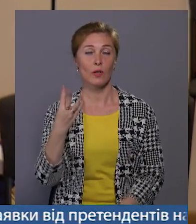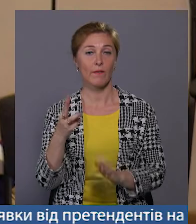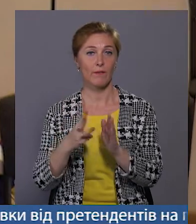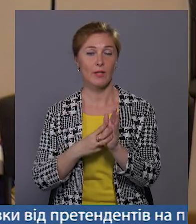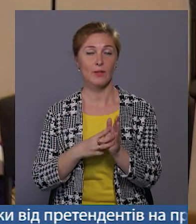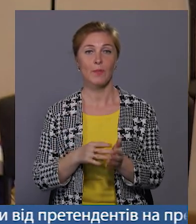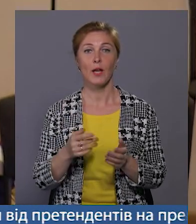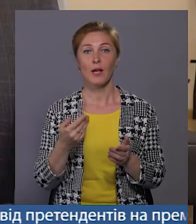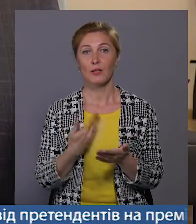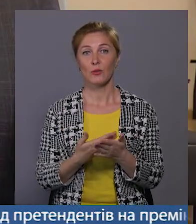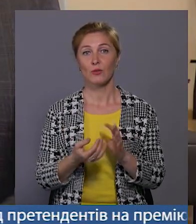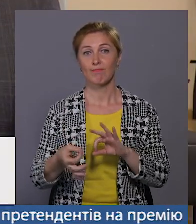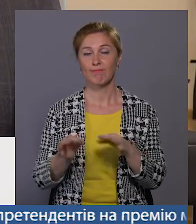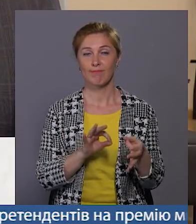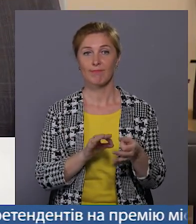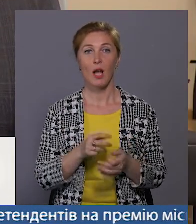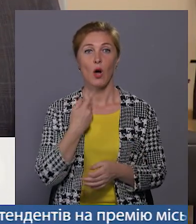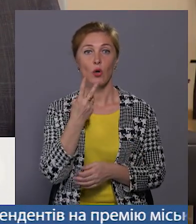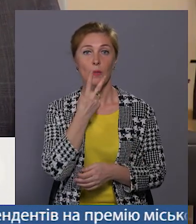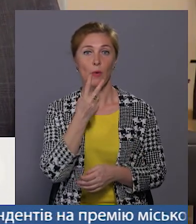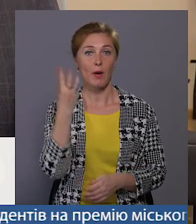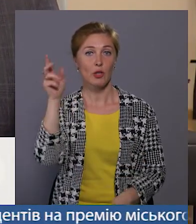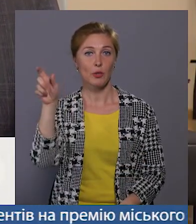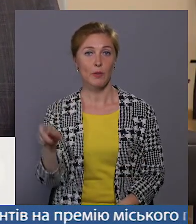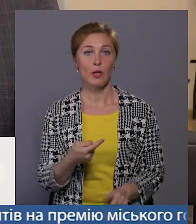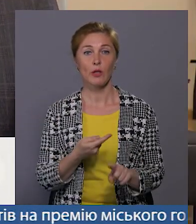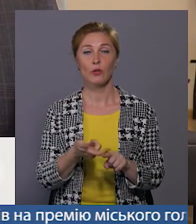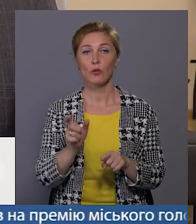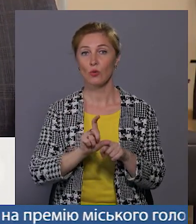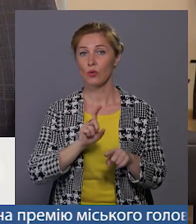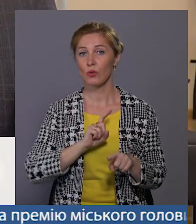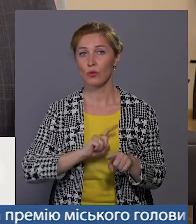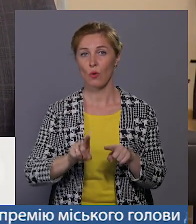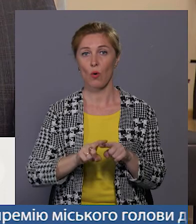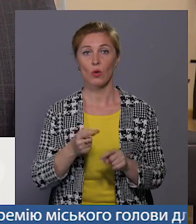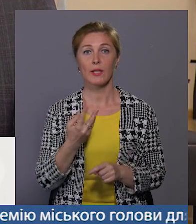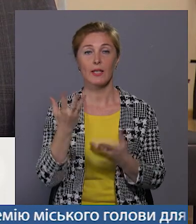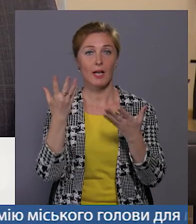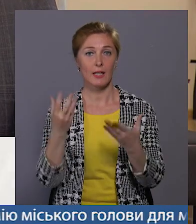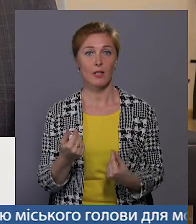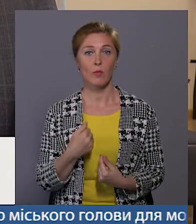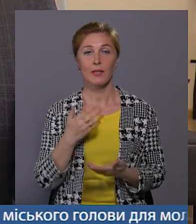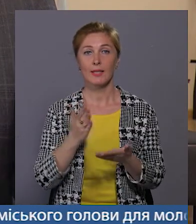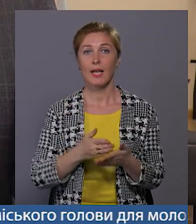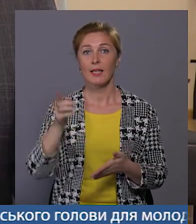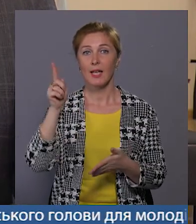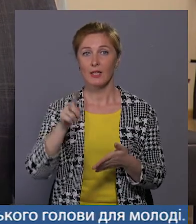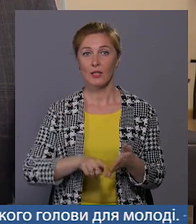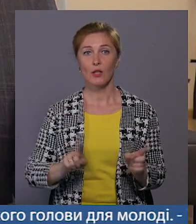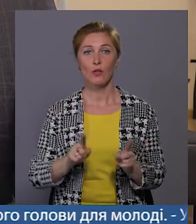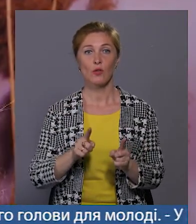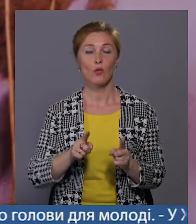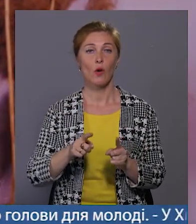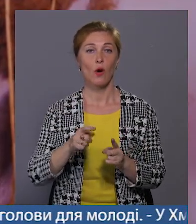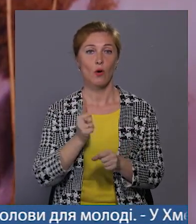мені здається, вже складніше. Коли побачать хмельничани, дуже скоро, буквально пару днів, я маю надію, вже відеоробота